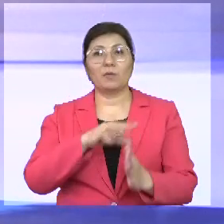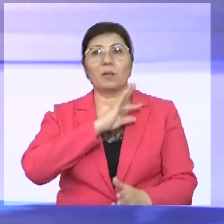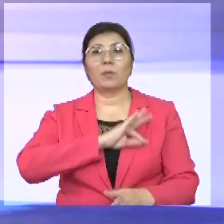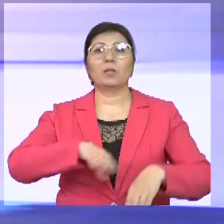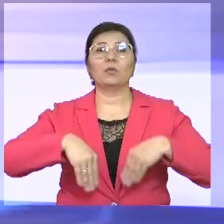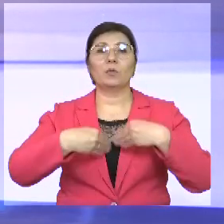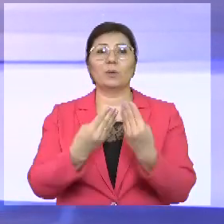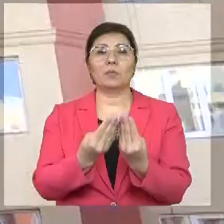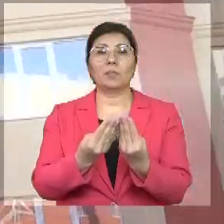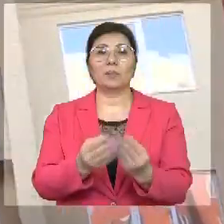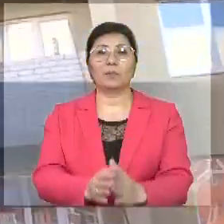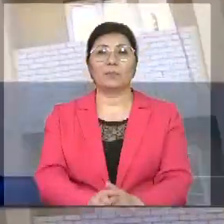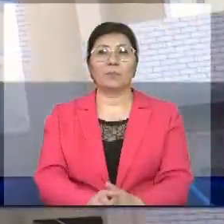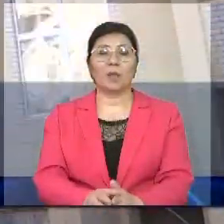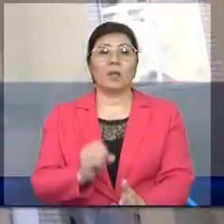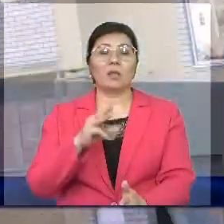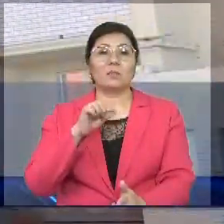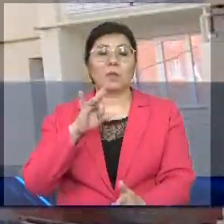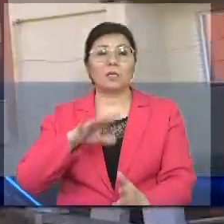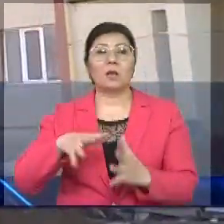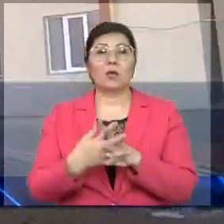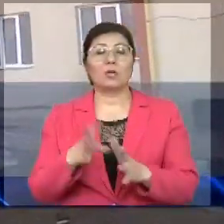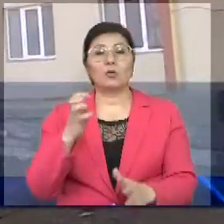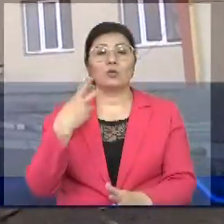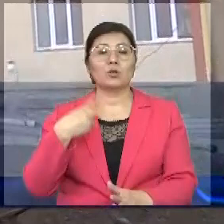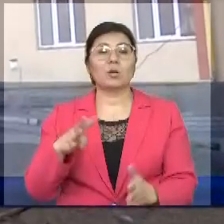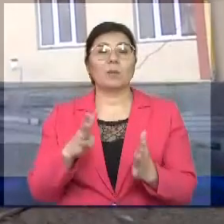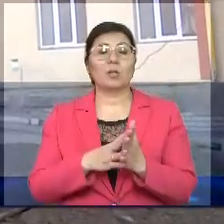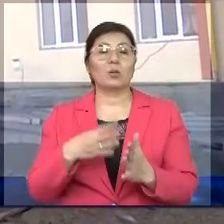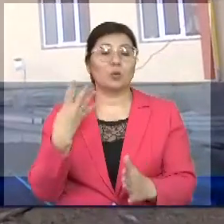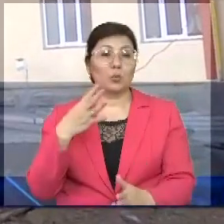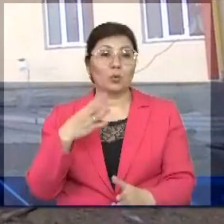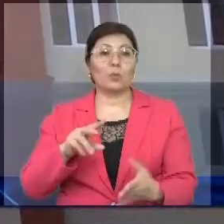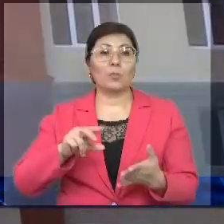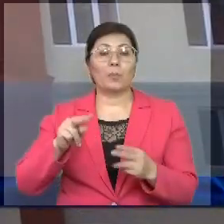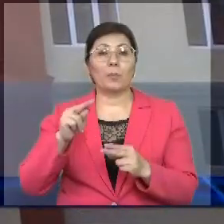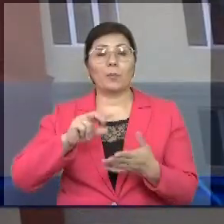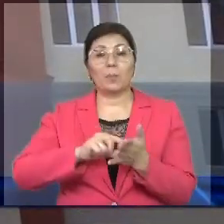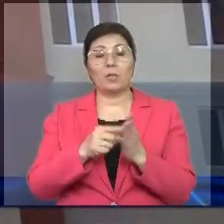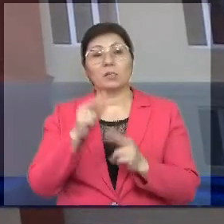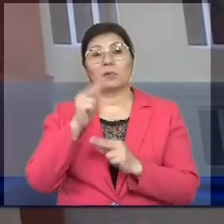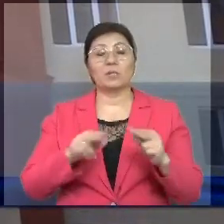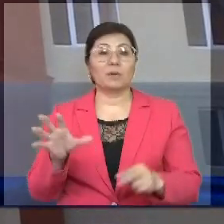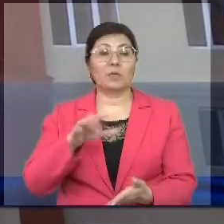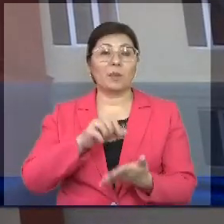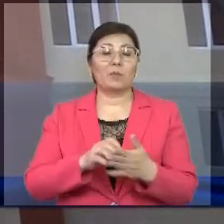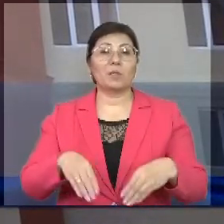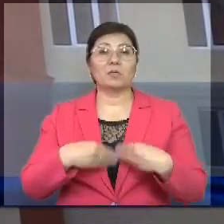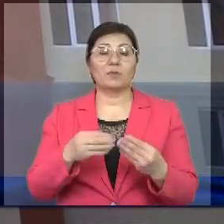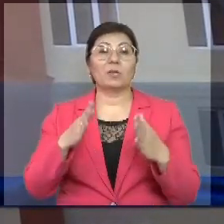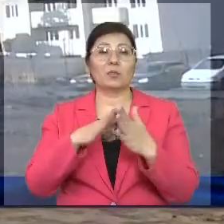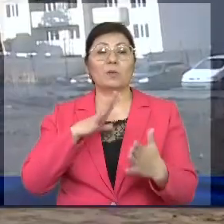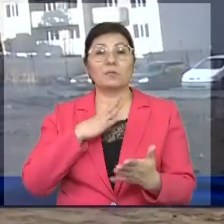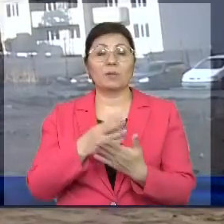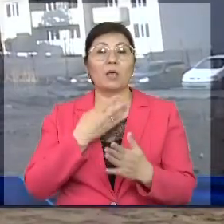пайдалануға берілмек. Есет Батыр ауданында 424 пәтер салынады. Олардың барлығы жалға берілетін баспана болмақ.